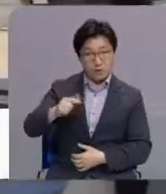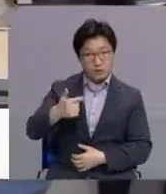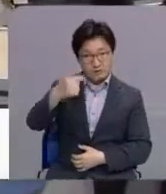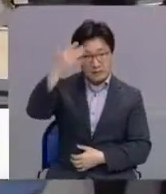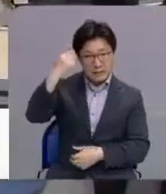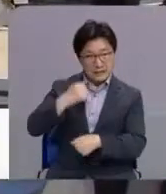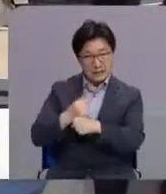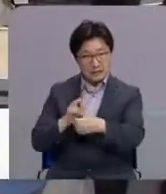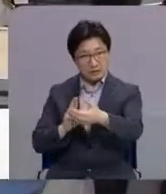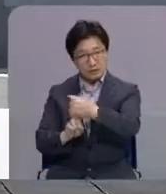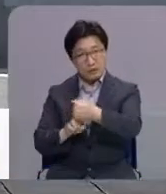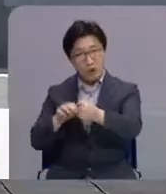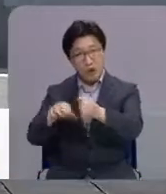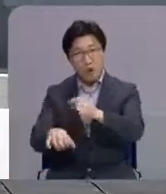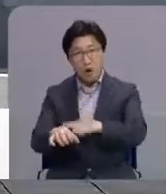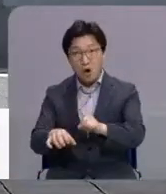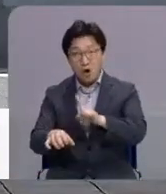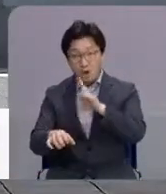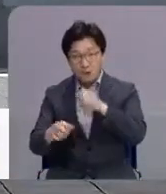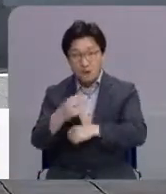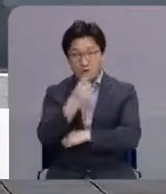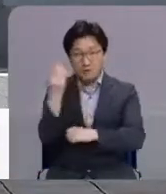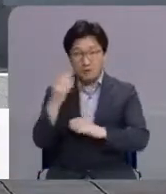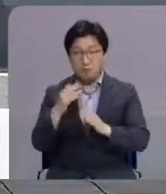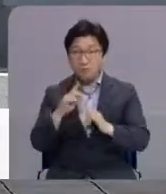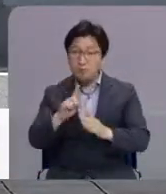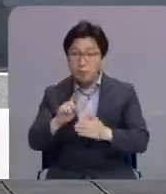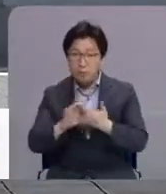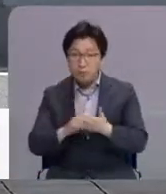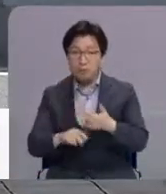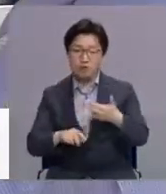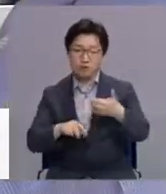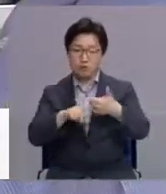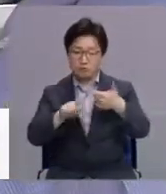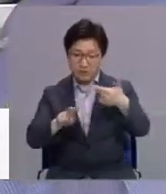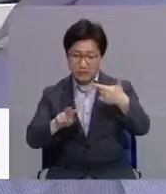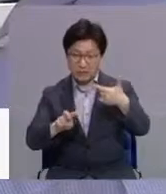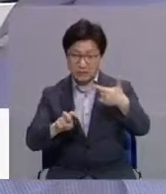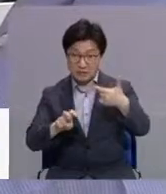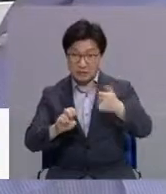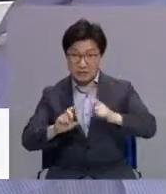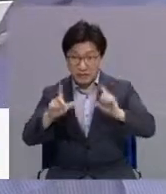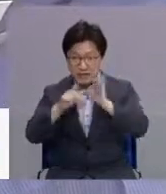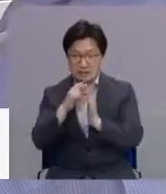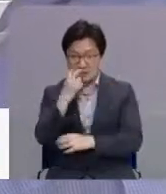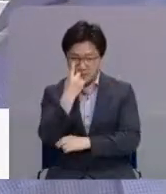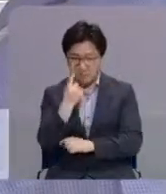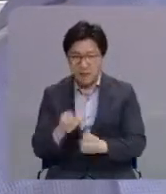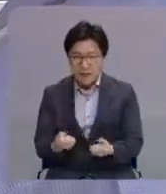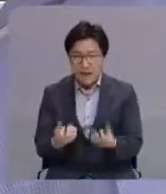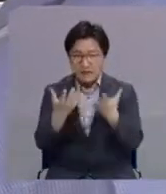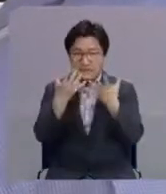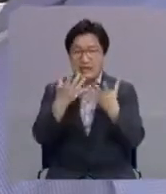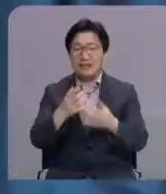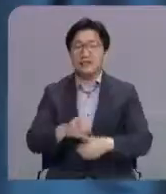외세를 피하기 위해 조선왕조실록을 전주로 옮긴 날인 6월 22일을 기념해 문화재 지킴이 행사도 열고